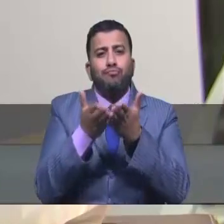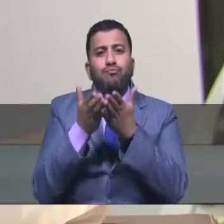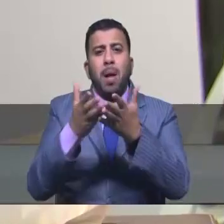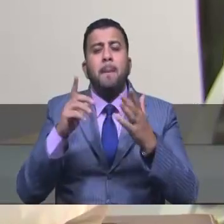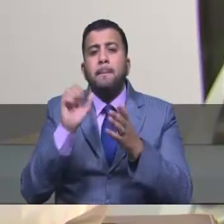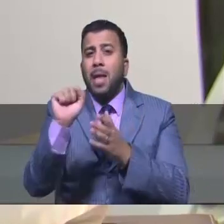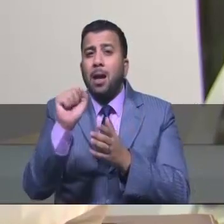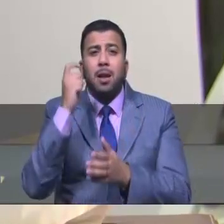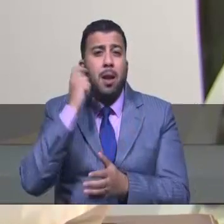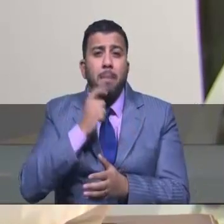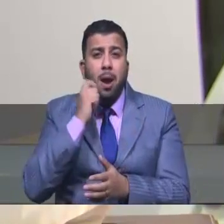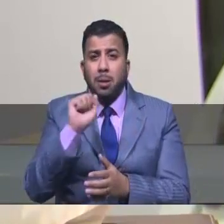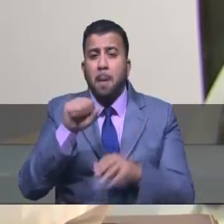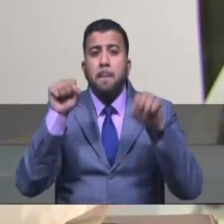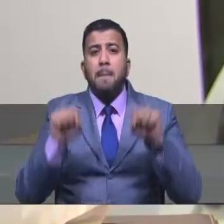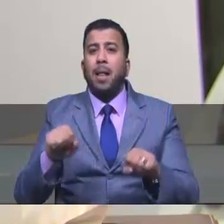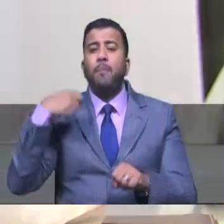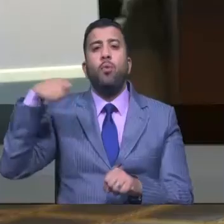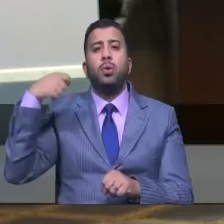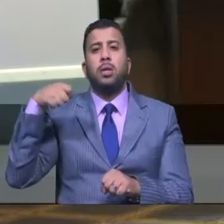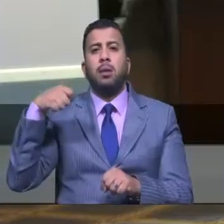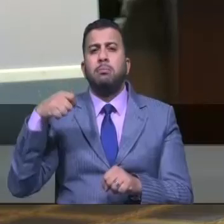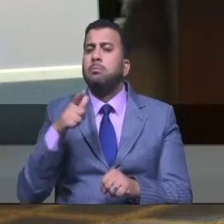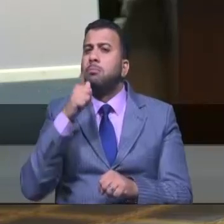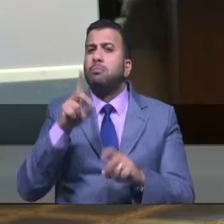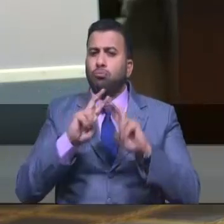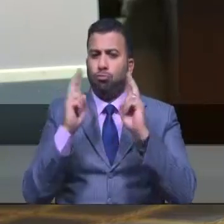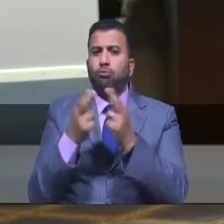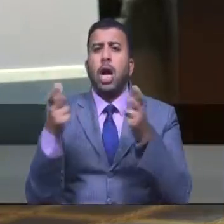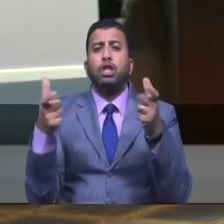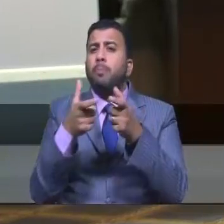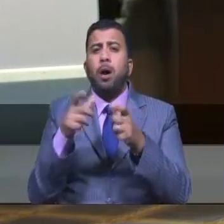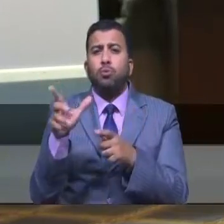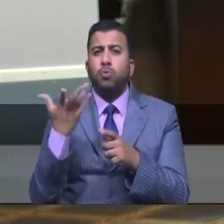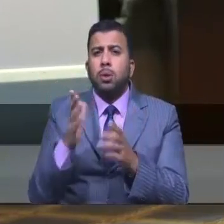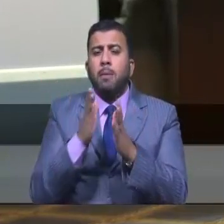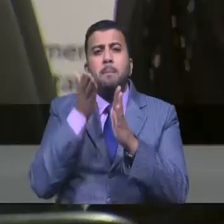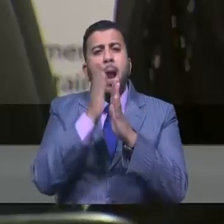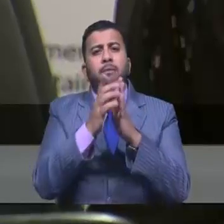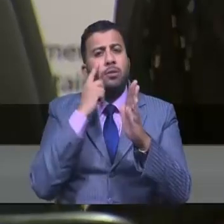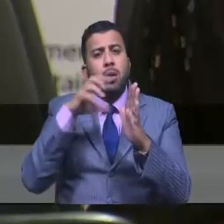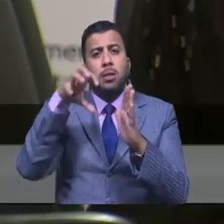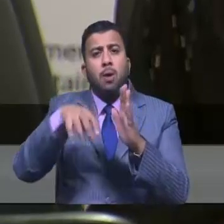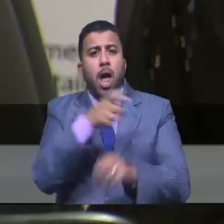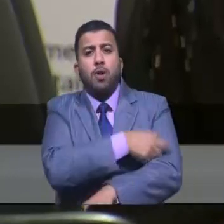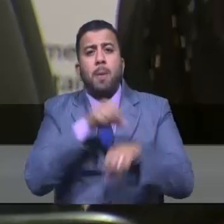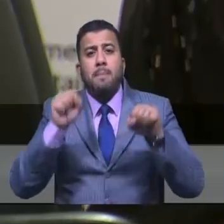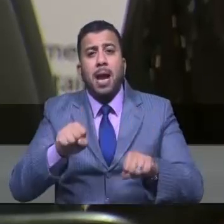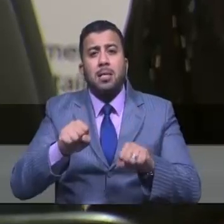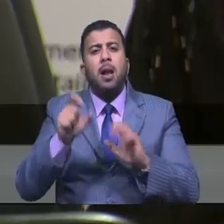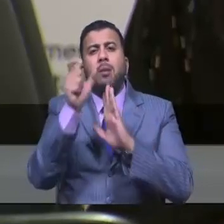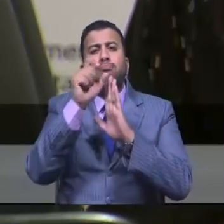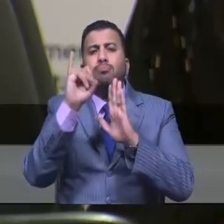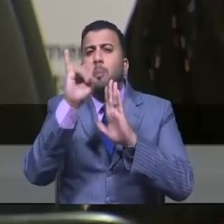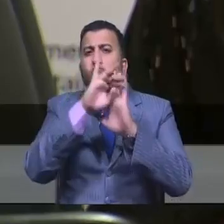البحرية في الدولة في مكتبه بالوزارة. واطلع المجتمعون على ملف ترشيح الدولة لعضوية المجلس